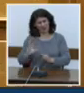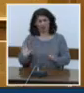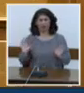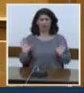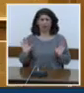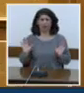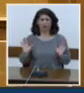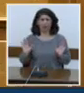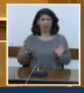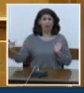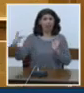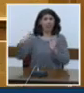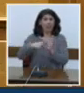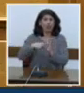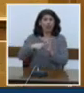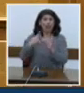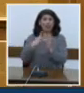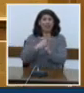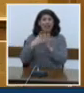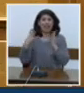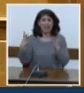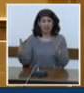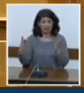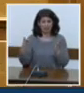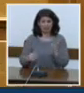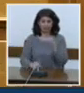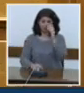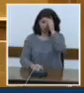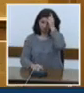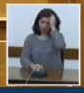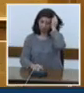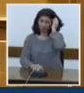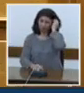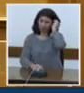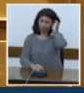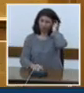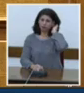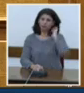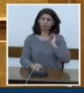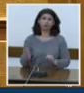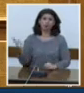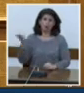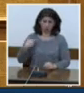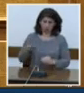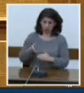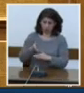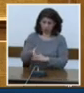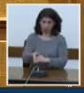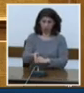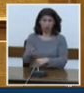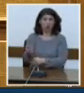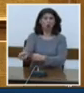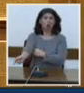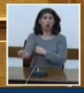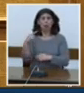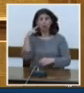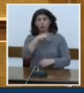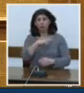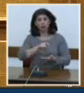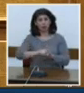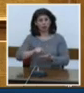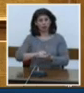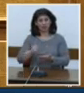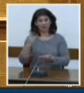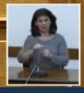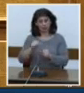Το 2019, όταν εισήλθα στο Πρωθυπουργικό Γραφείο, τρεις μήνες μετά, κάποιοι